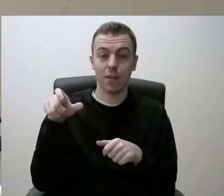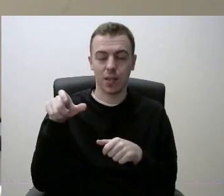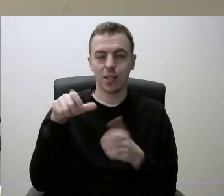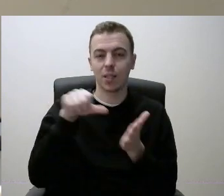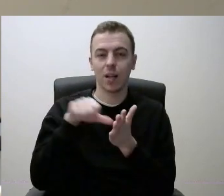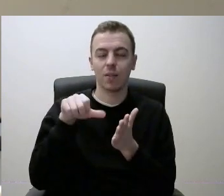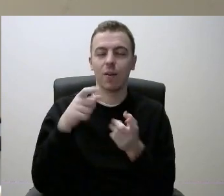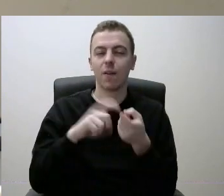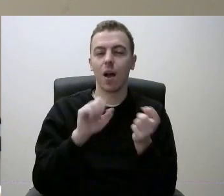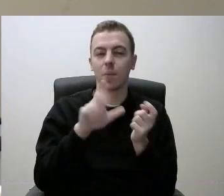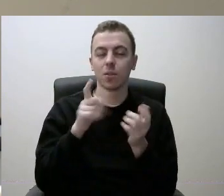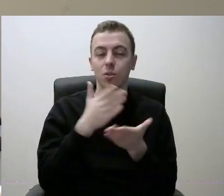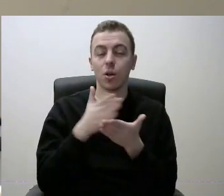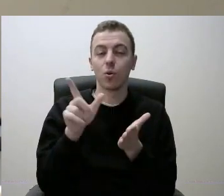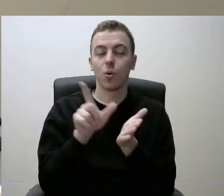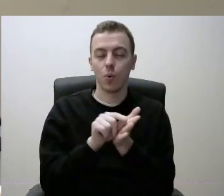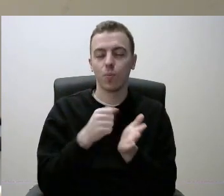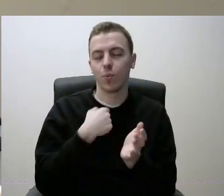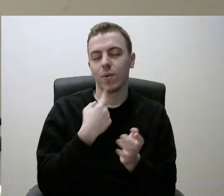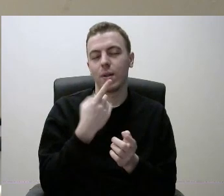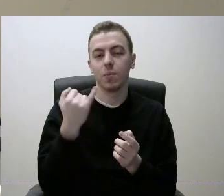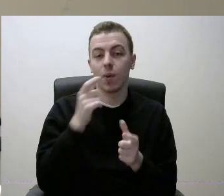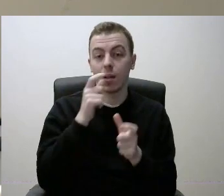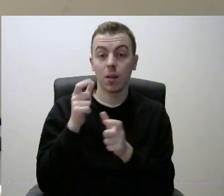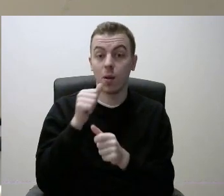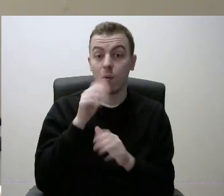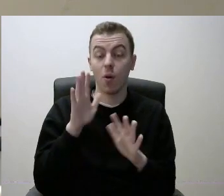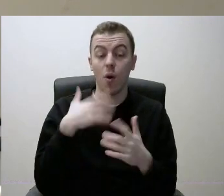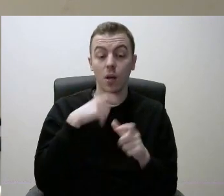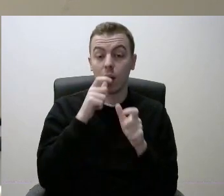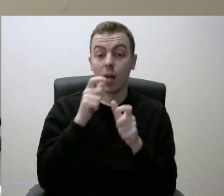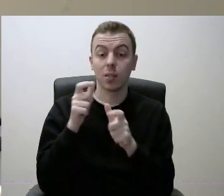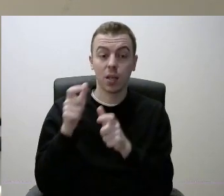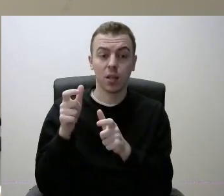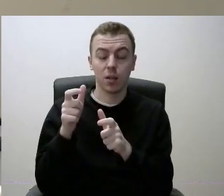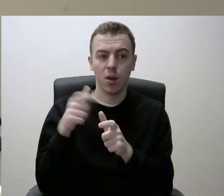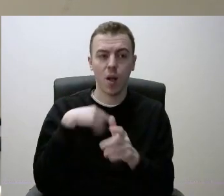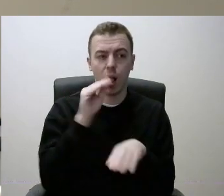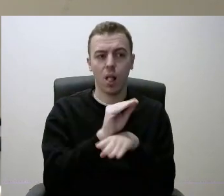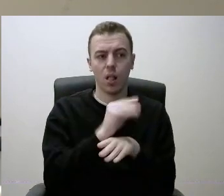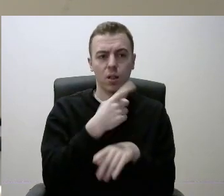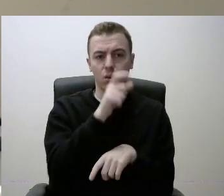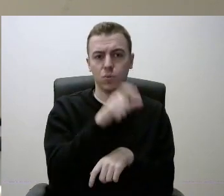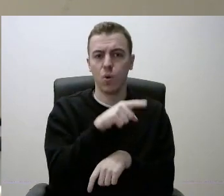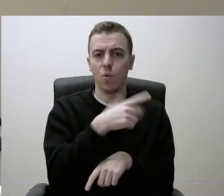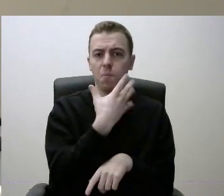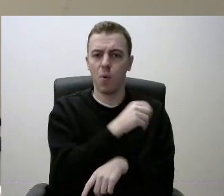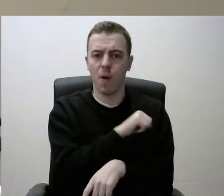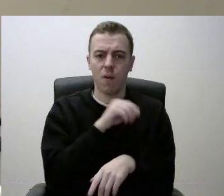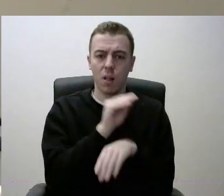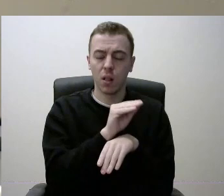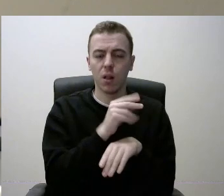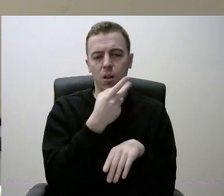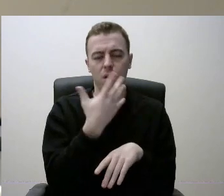abėcėlę turi po minutę atsakymui, o jeigu kandidato atsakymų metu nuskamba kito kandidato pavardė ar jo atstovaujamos